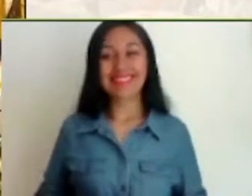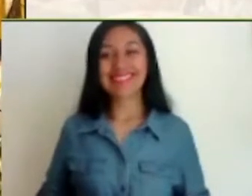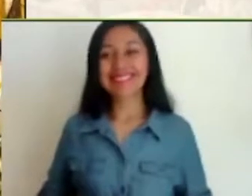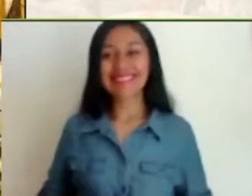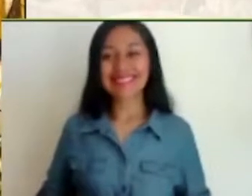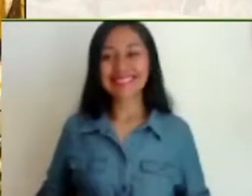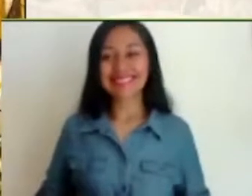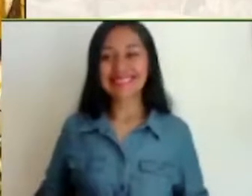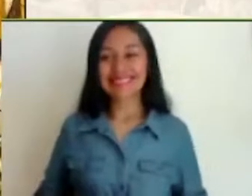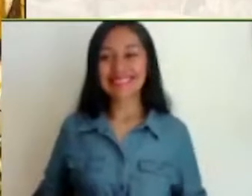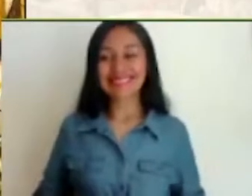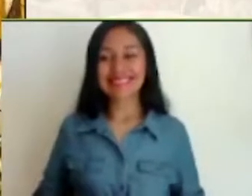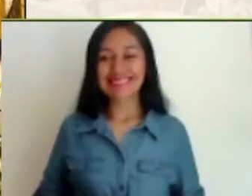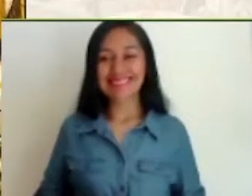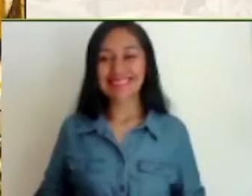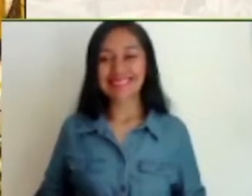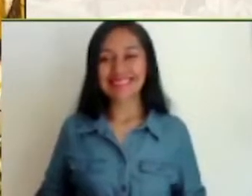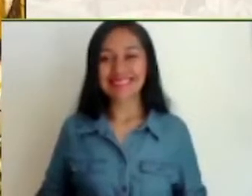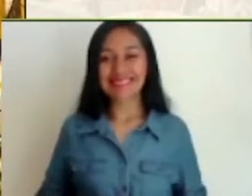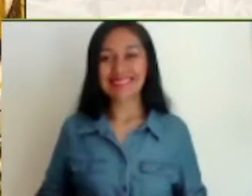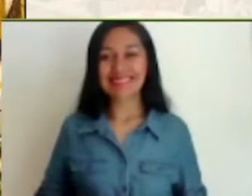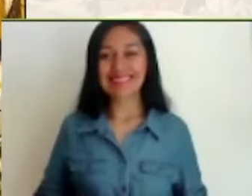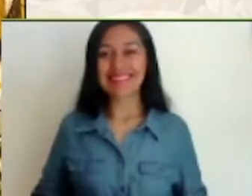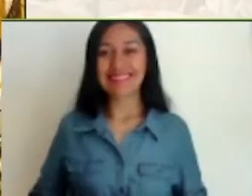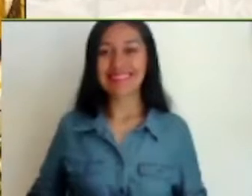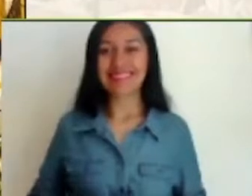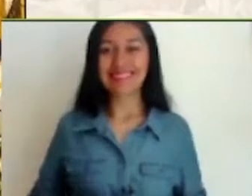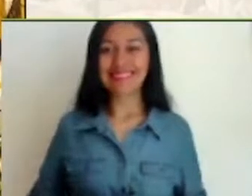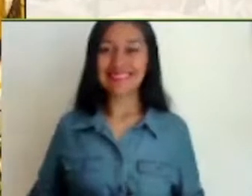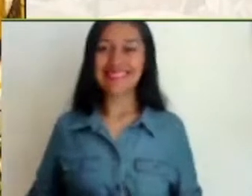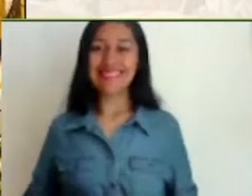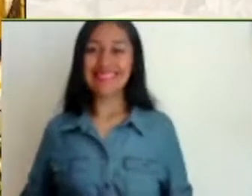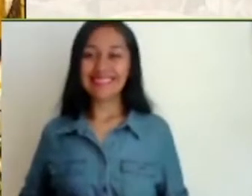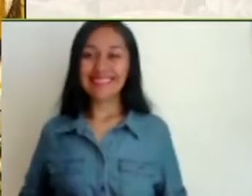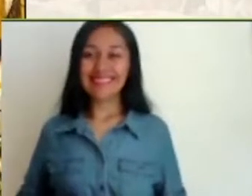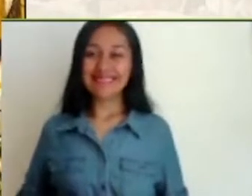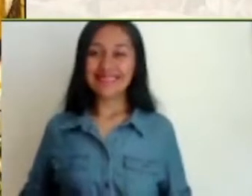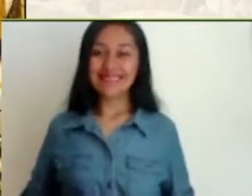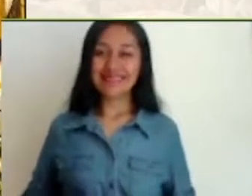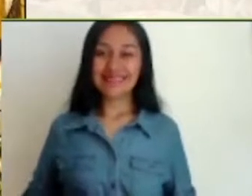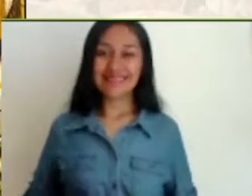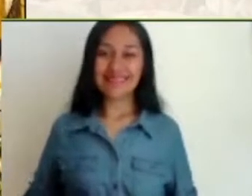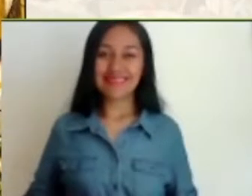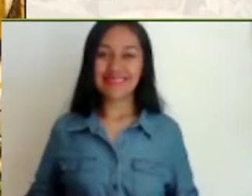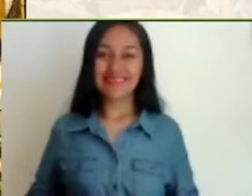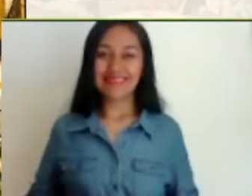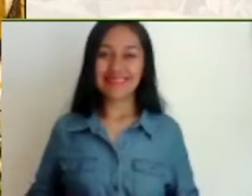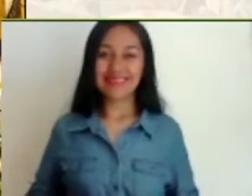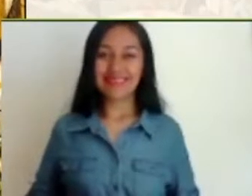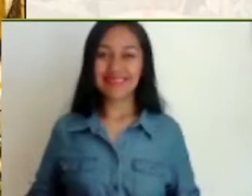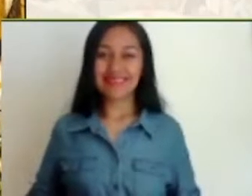visto e contiene un'attenta descrizione delle più caratteristiche manifestazioni cliniche della